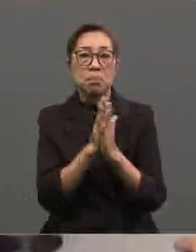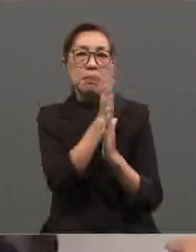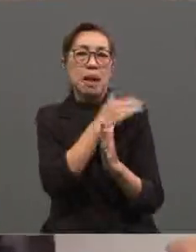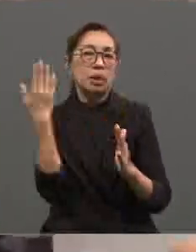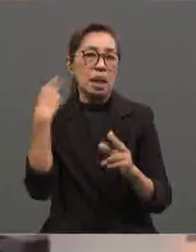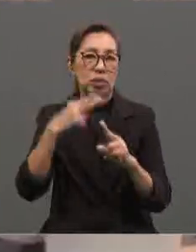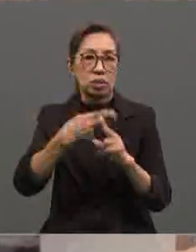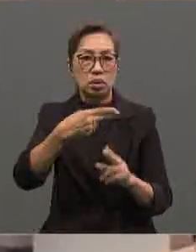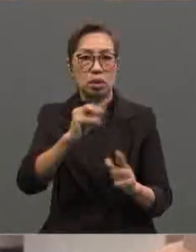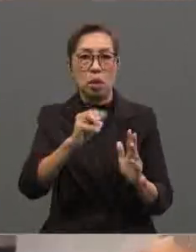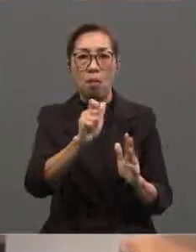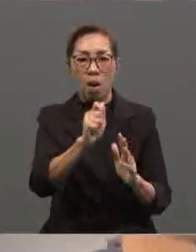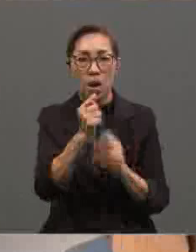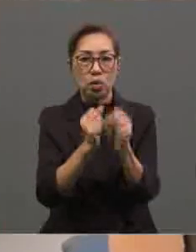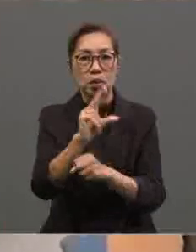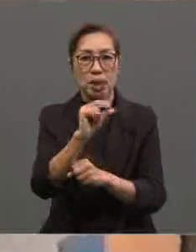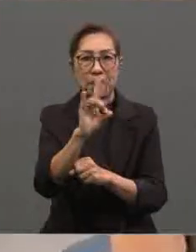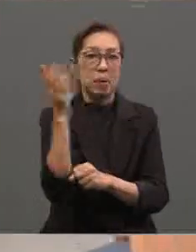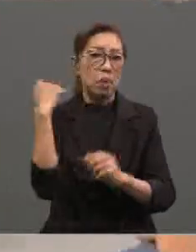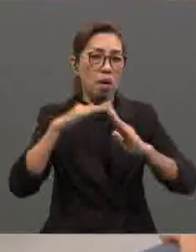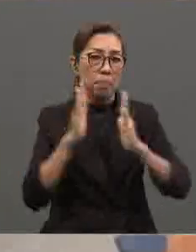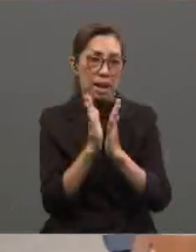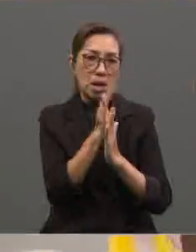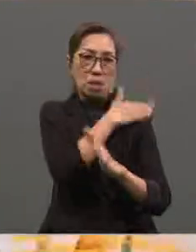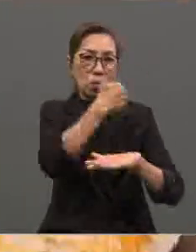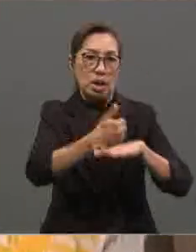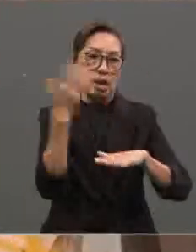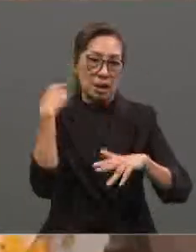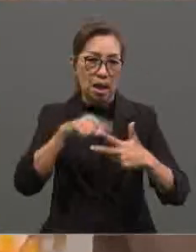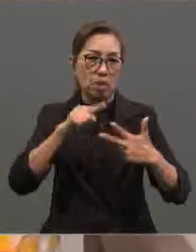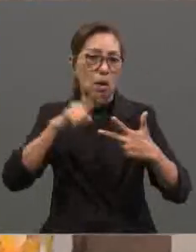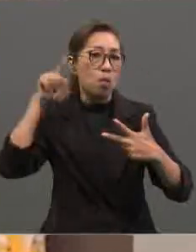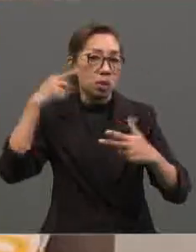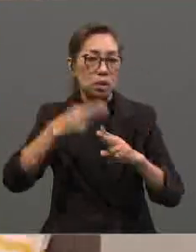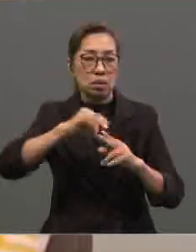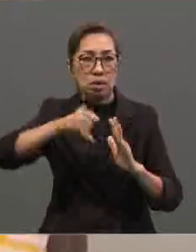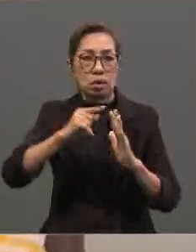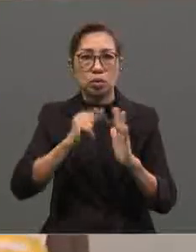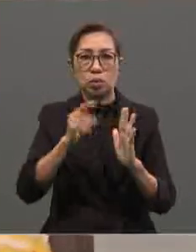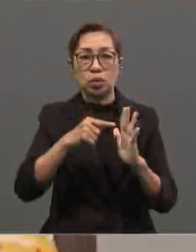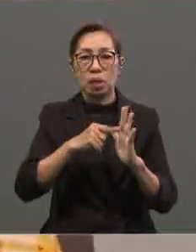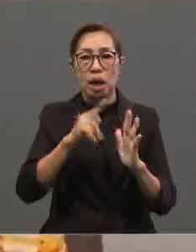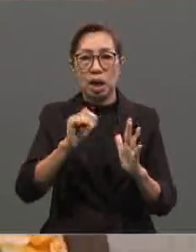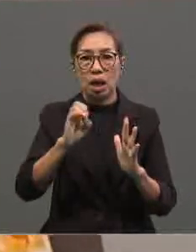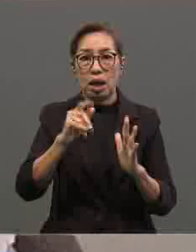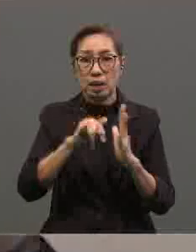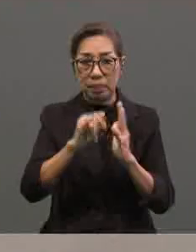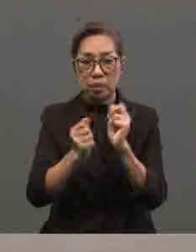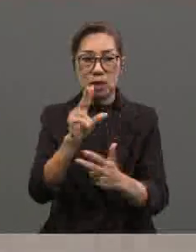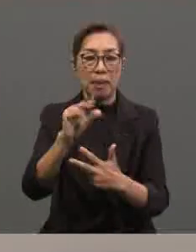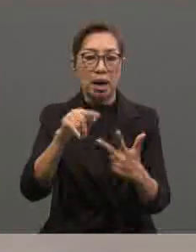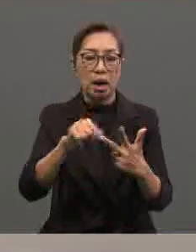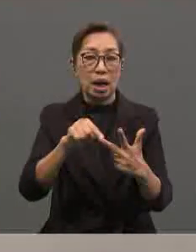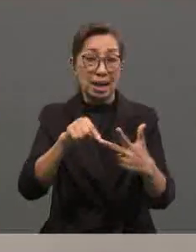อายุ 38ปีอดีตเจ้าอาวาสวัดและนางสาวจุฑาทิพย์ภูวดีวโรชากันนะครับอายุ 35ปี